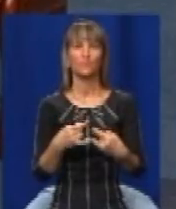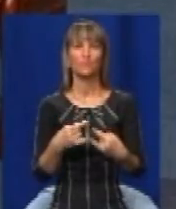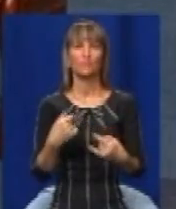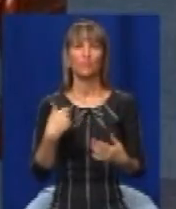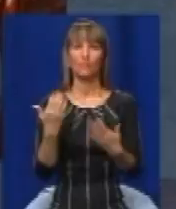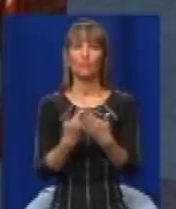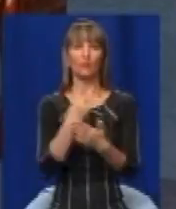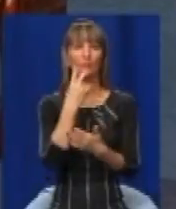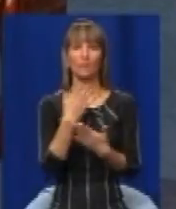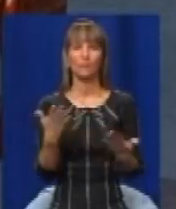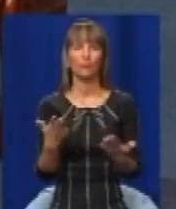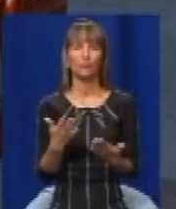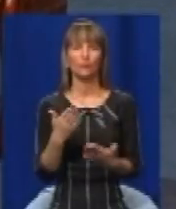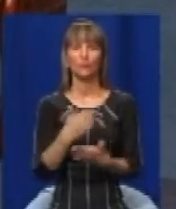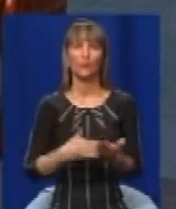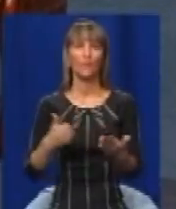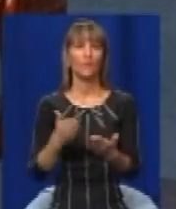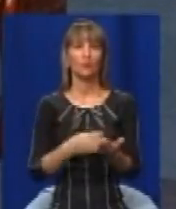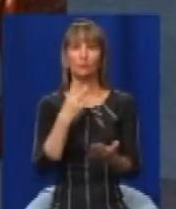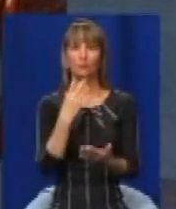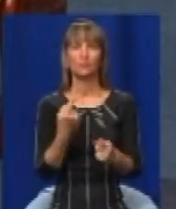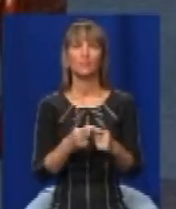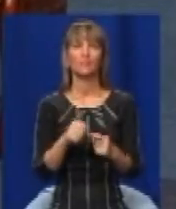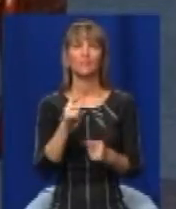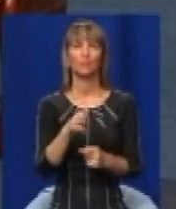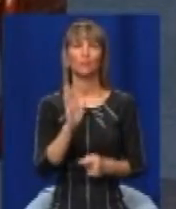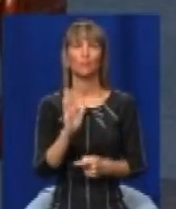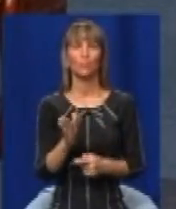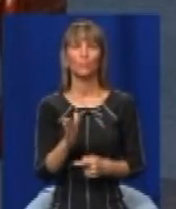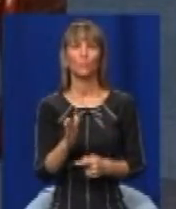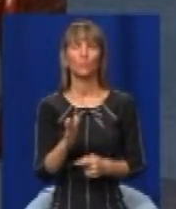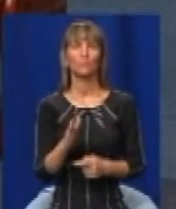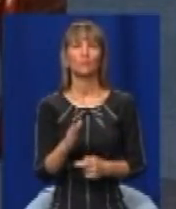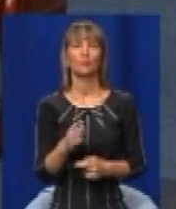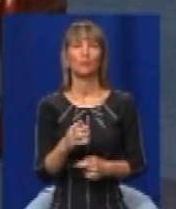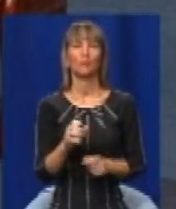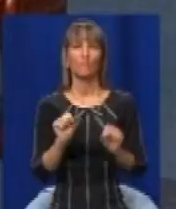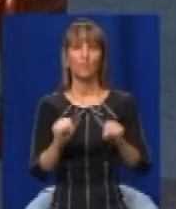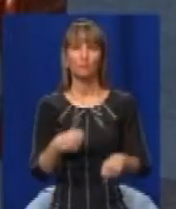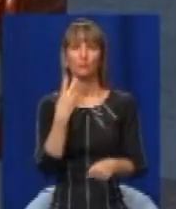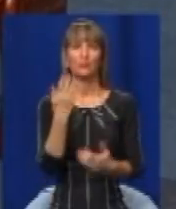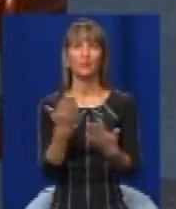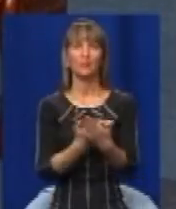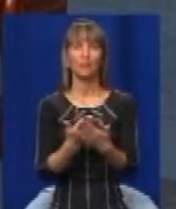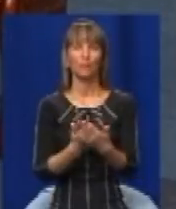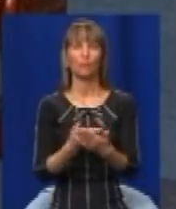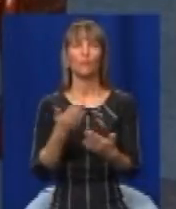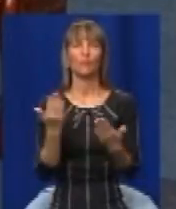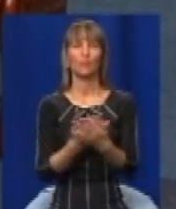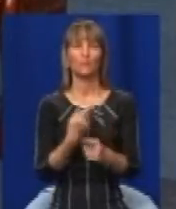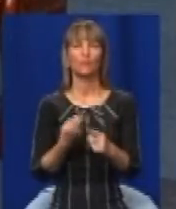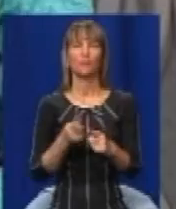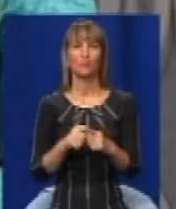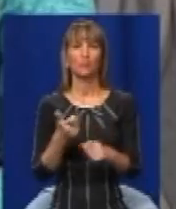смотрю. Взагалі не дивишся фільми? Ну, це тобі буде така от наснага подивитися фільми, бо дійсно таке кіно, дійсно це